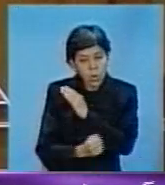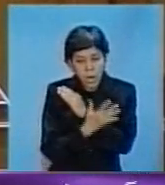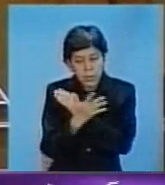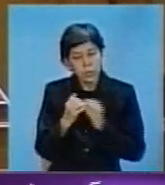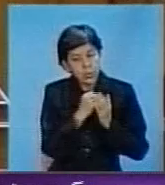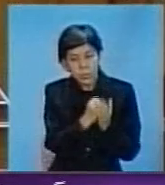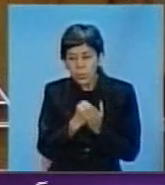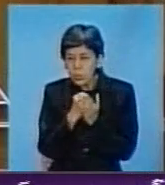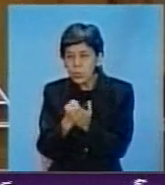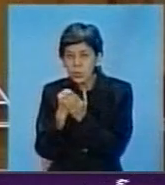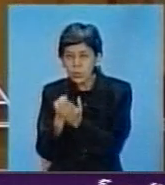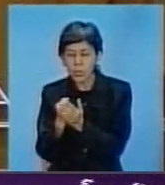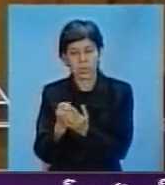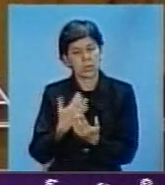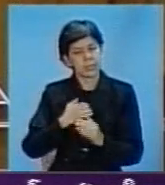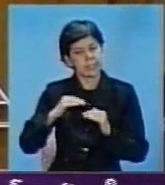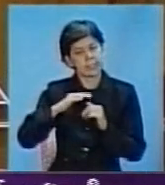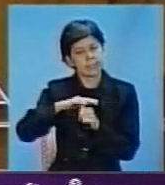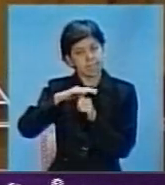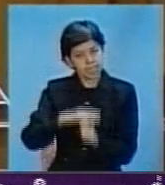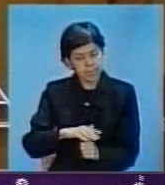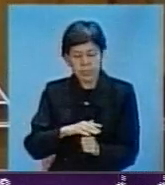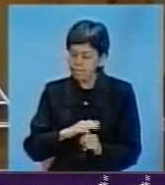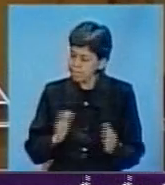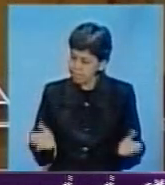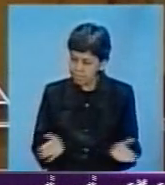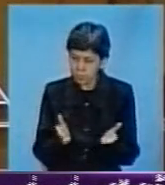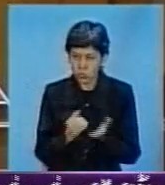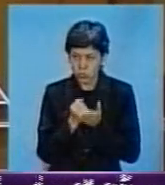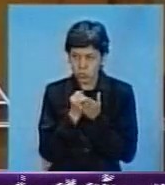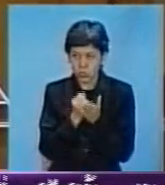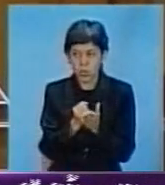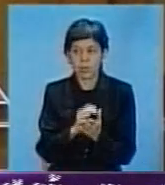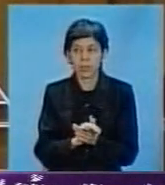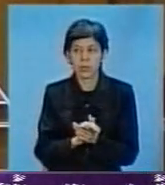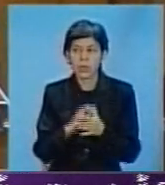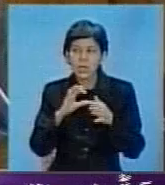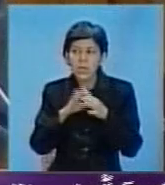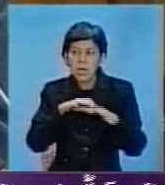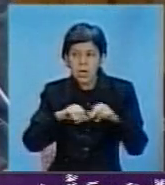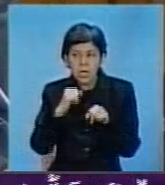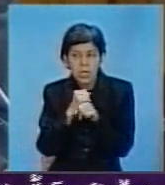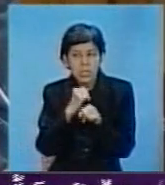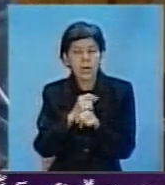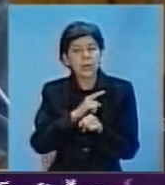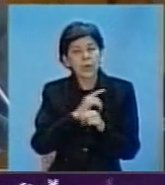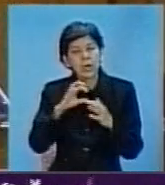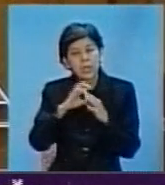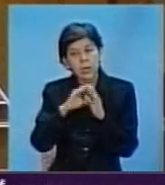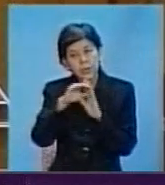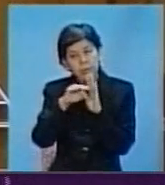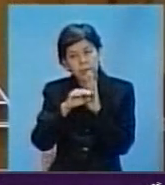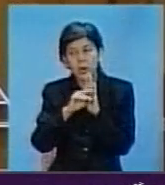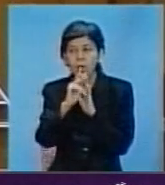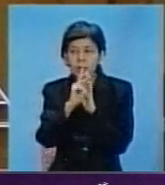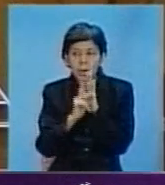าสช่วยคนที่เสียเปรียบที่ถูกเอารัดเอาเปรียบจะด้วยการปฏิบัติหน้าที่จะด้วยกฎระเบียบกฎหม